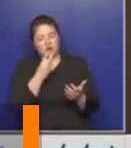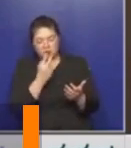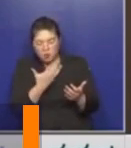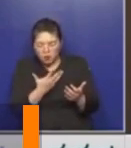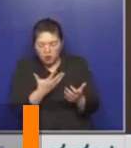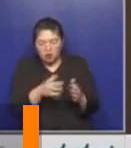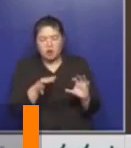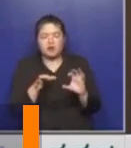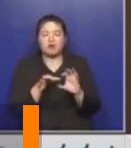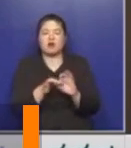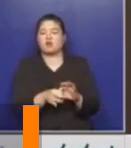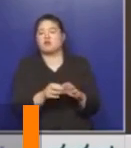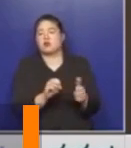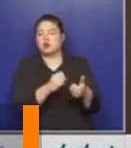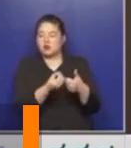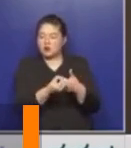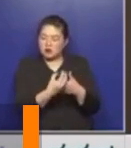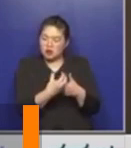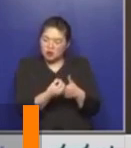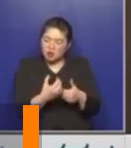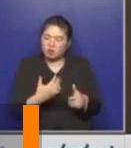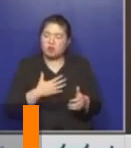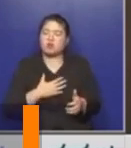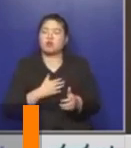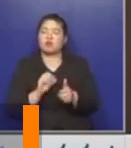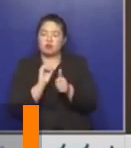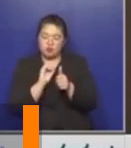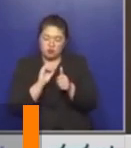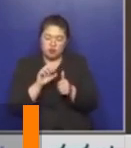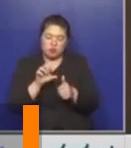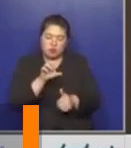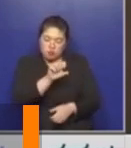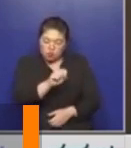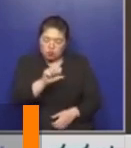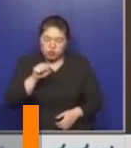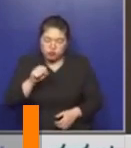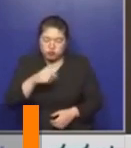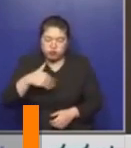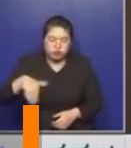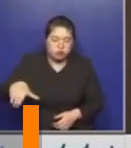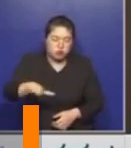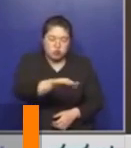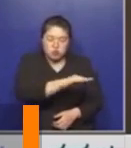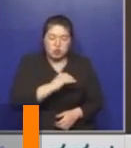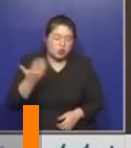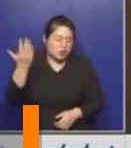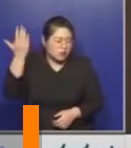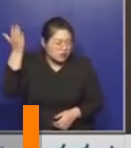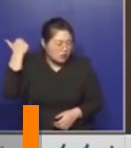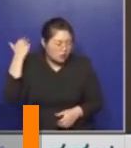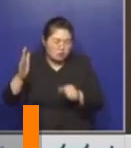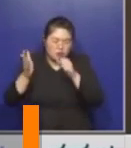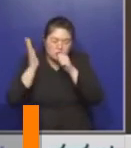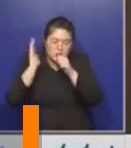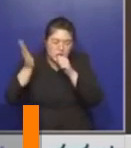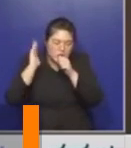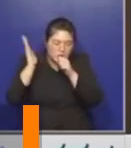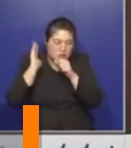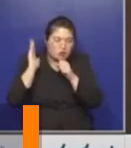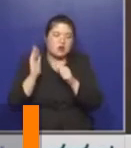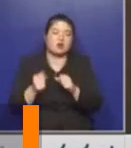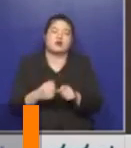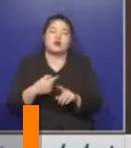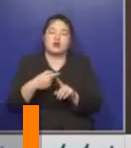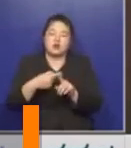พูดรายงานต่างๆที่พวกเราสมาชิกสภาผู้แทนราษฎรได้เคยอธิบายไปก่อนหน้านี้ในช่วงไตรมาส